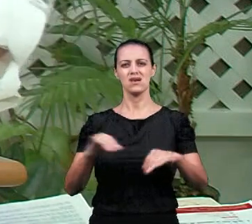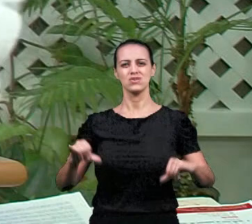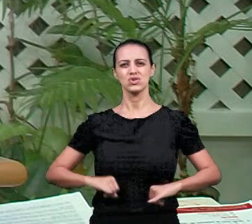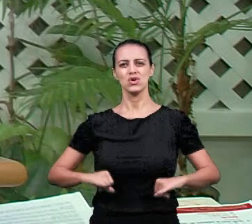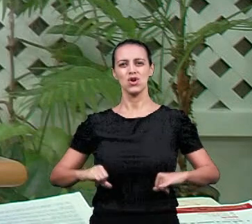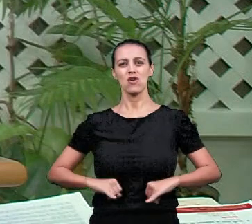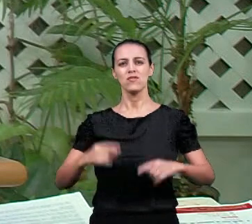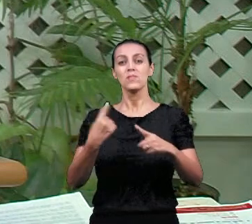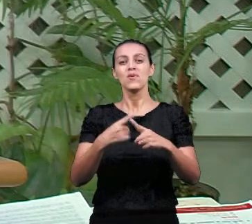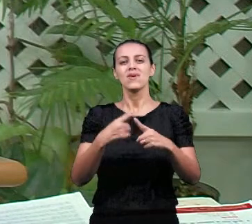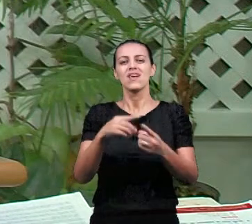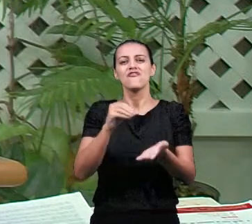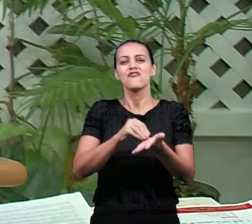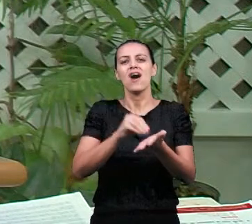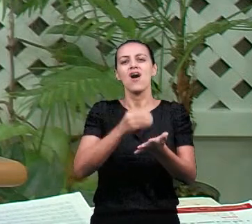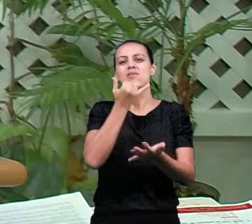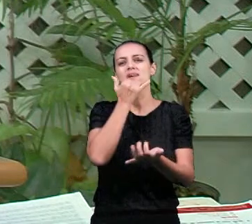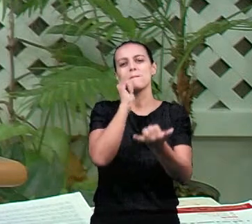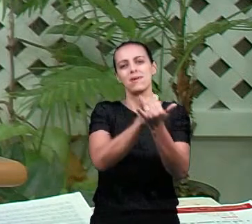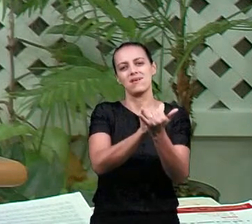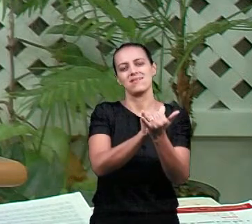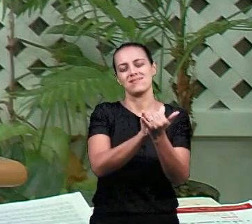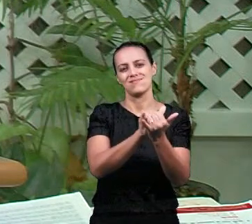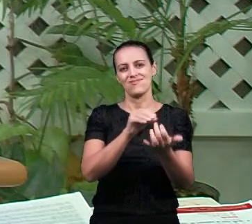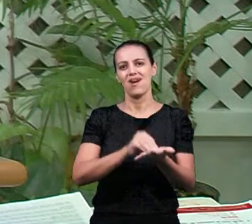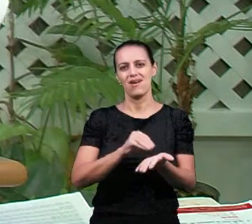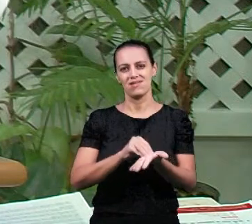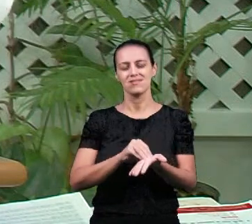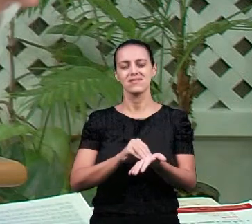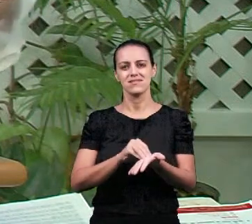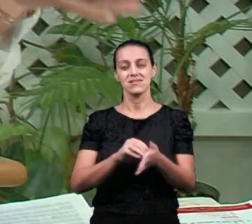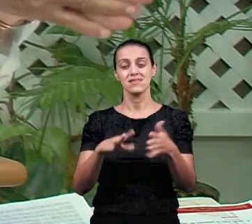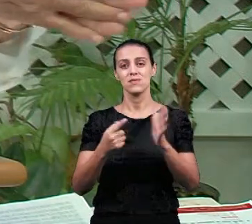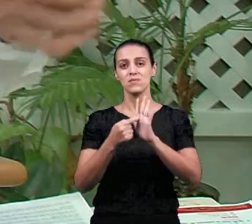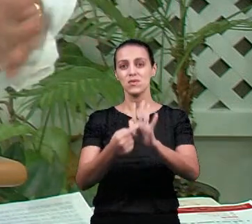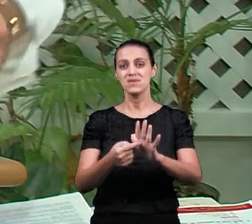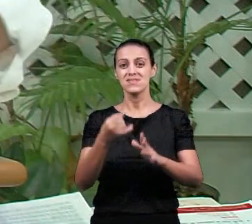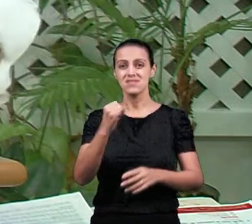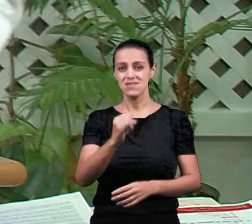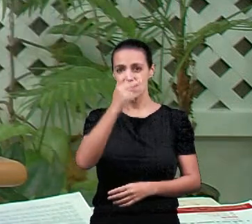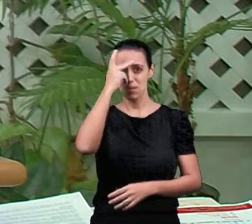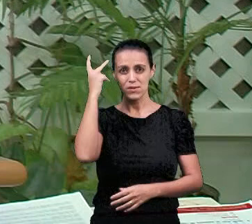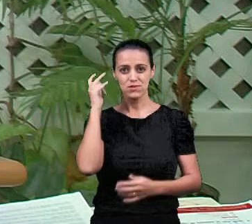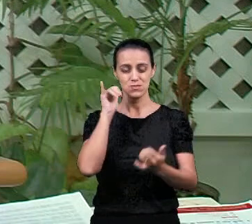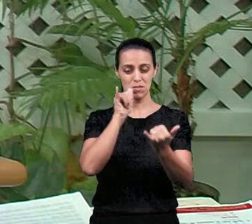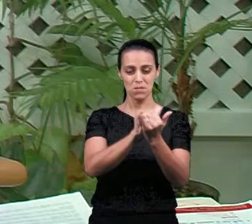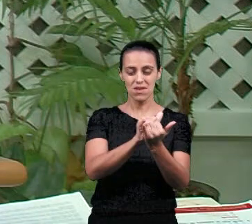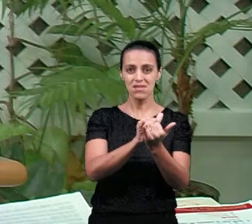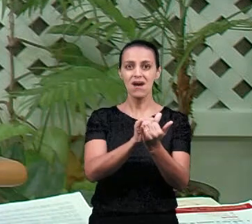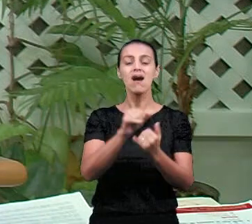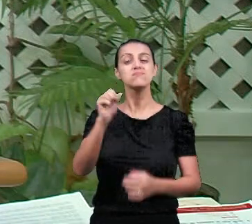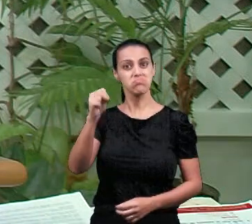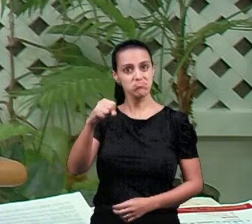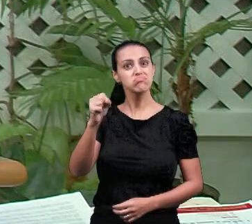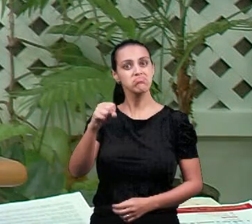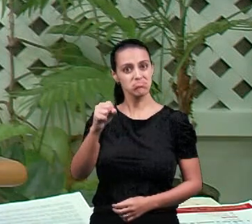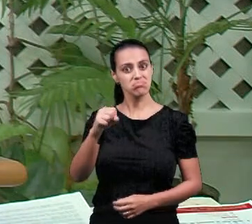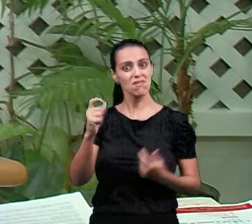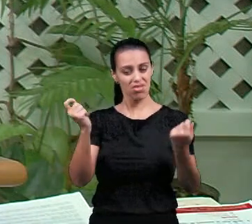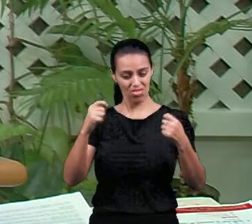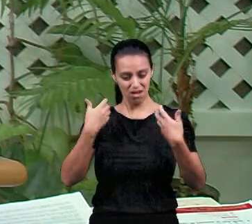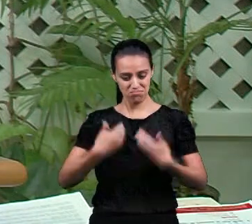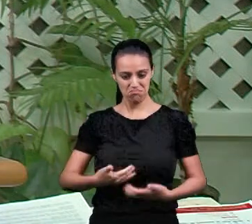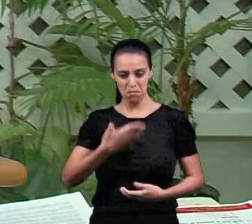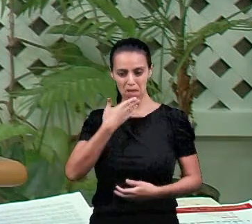parce qu'ils n'ont pas de condition de pardonner. Donc, les médecins ont montré que quand la personne pardonne, il reçoit un